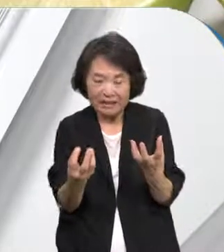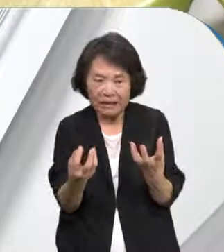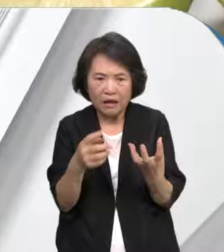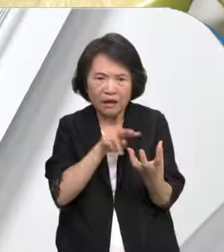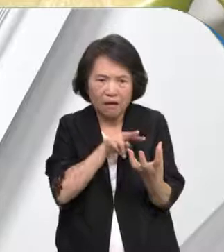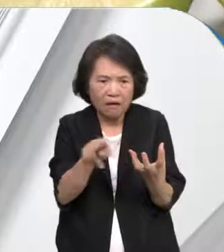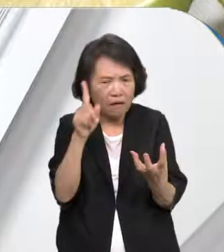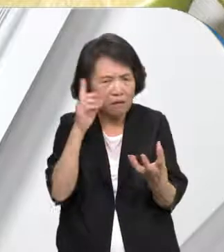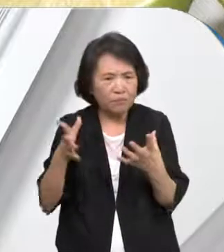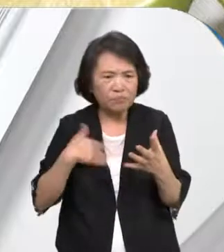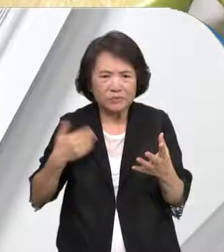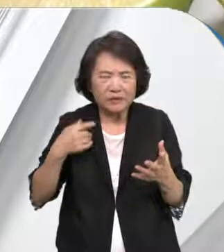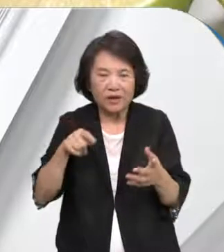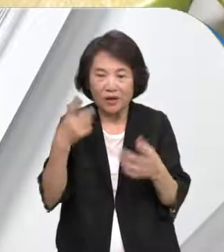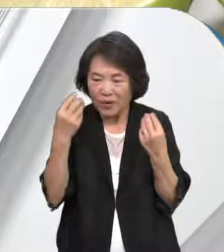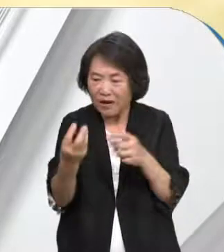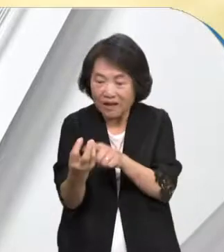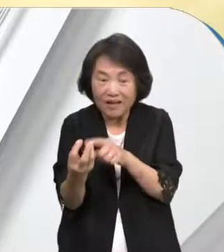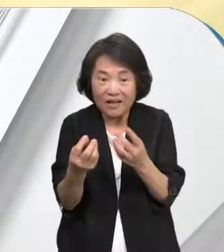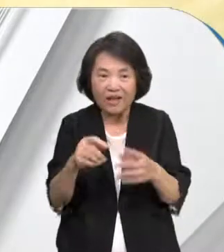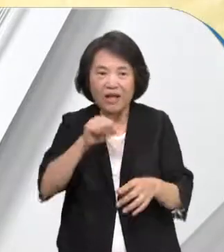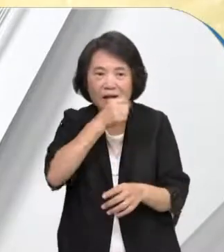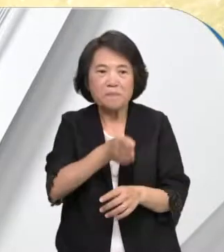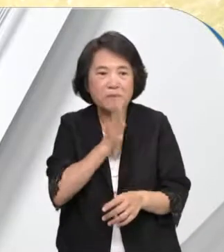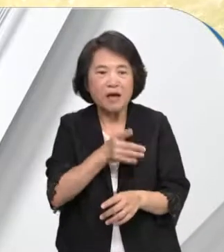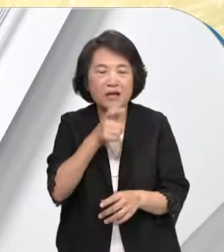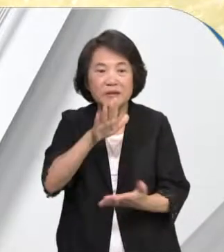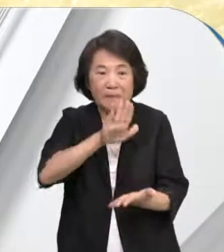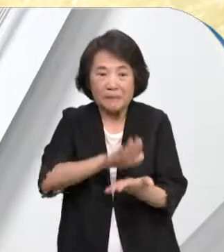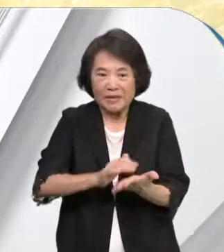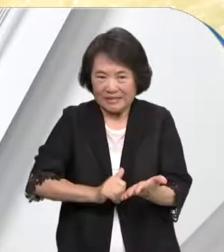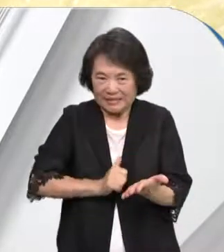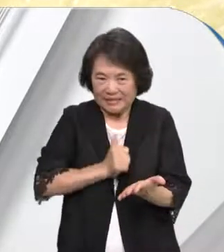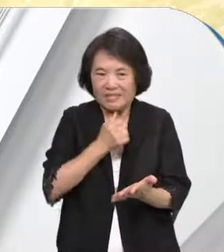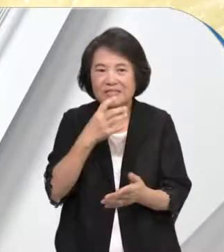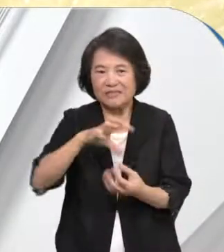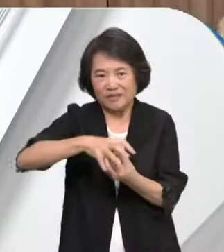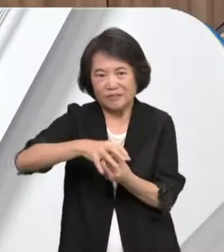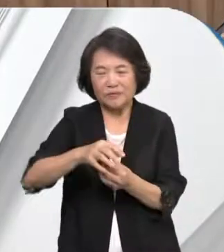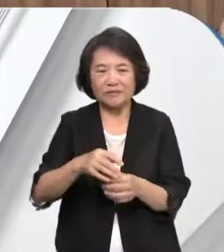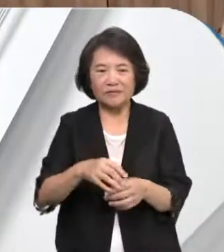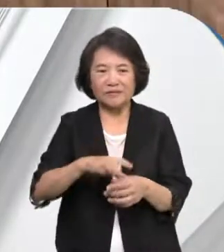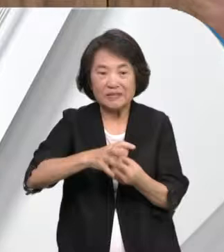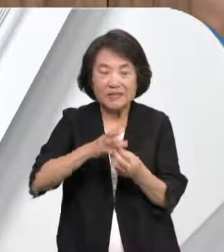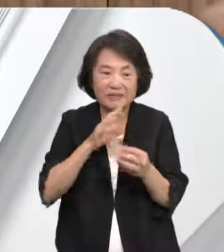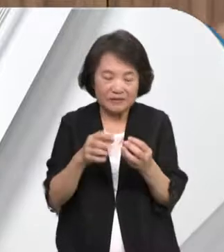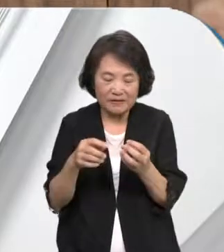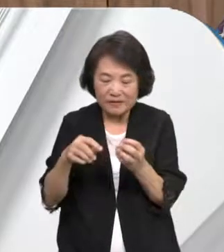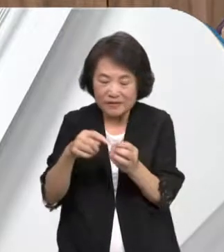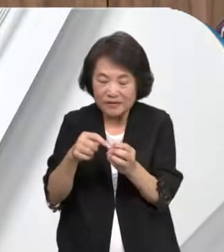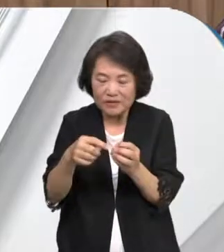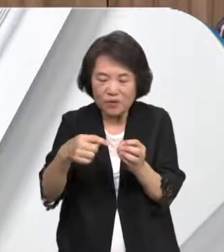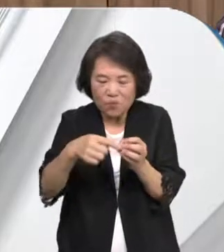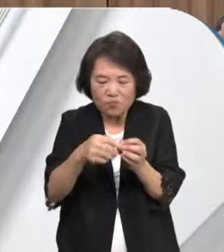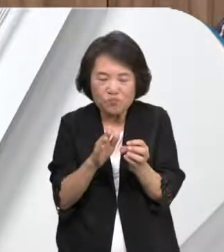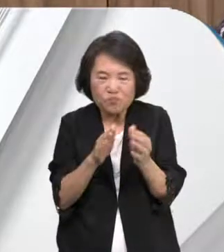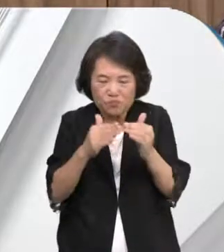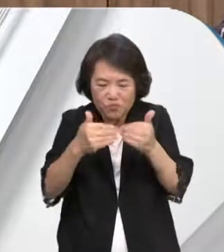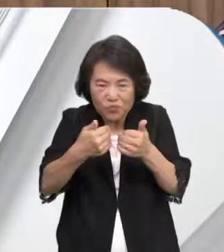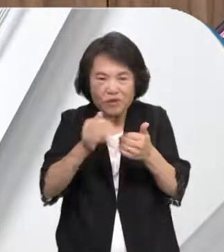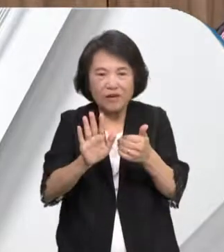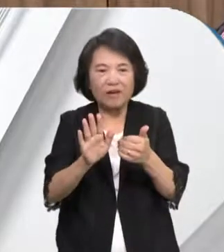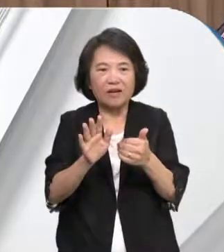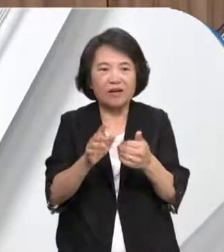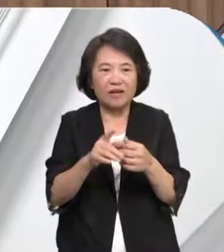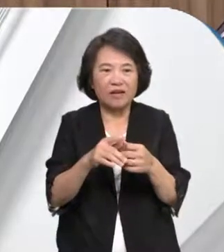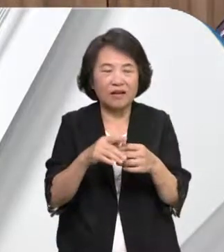出。但其实系台湾原生种的变色柠檬。 变色柠檬啊，伊个都市香有咧腊八伊啦，啊金桔